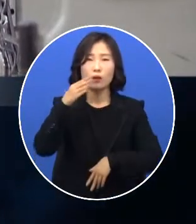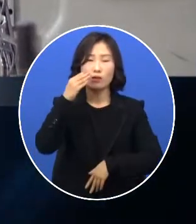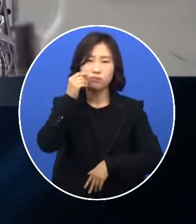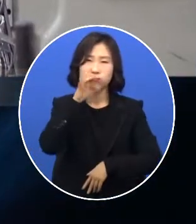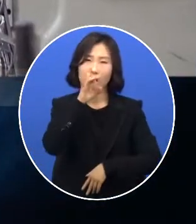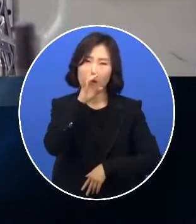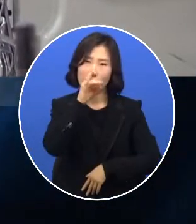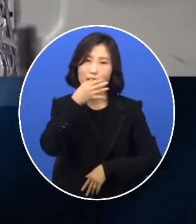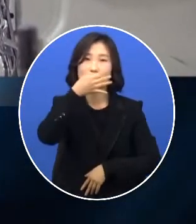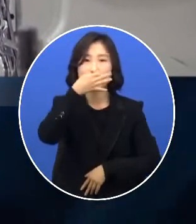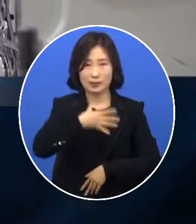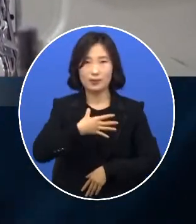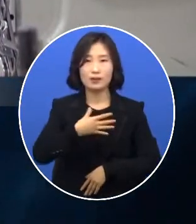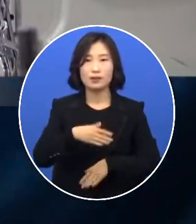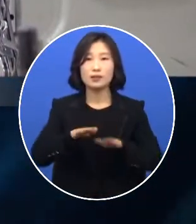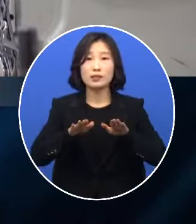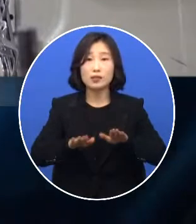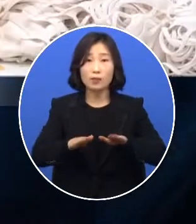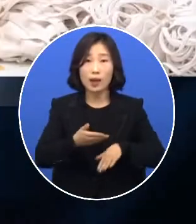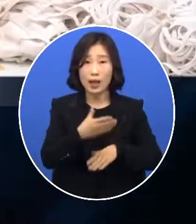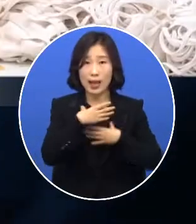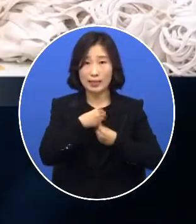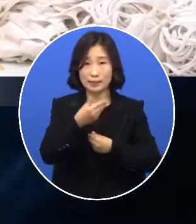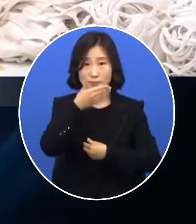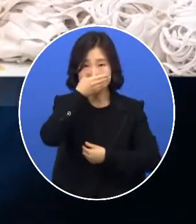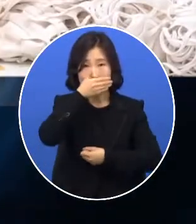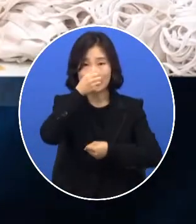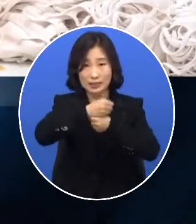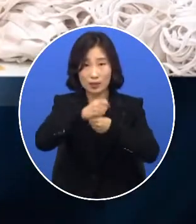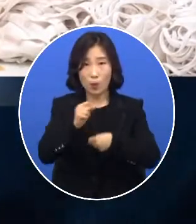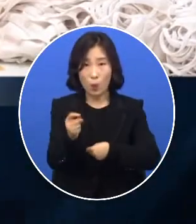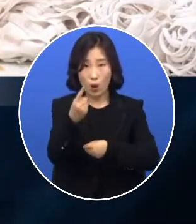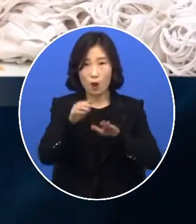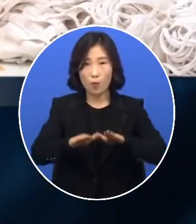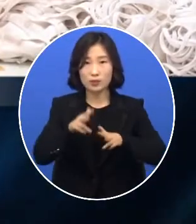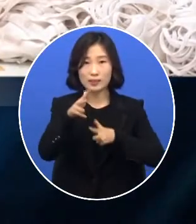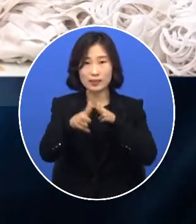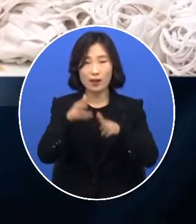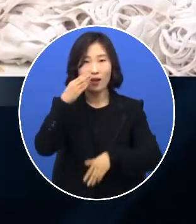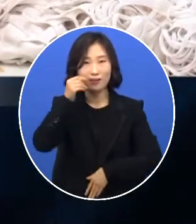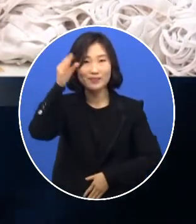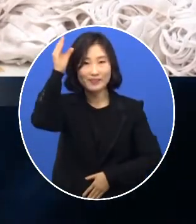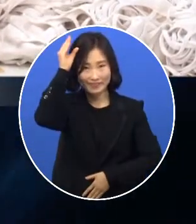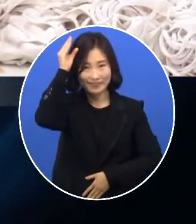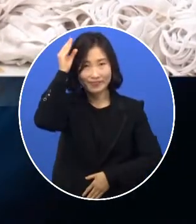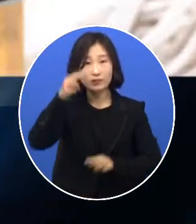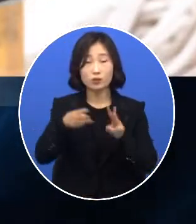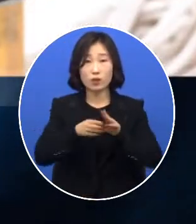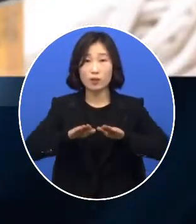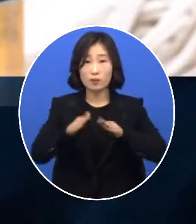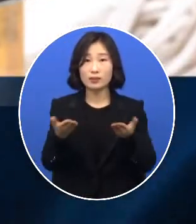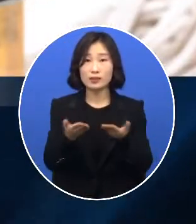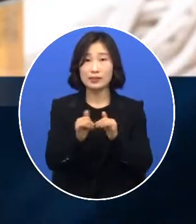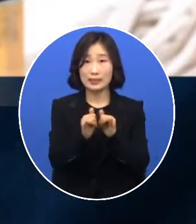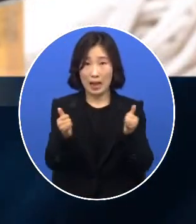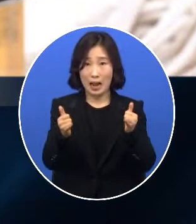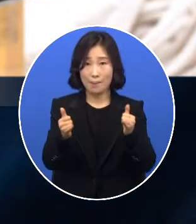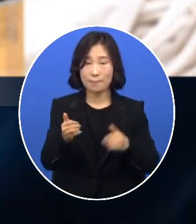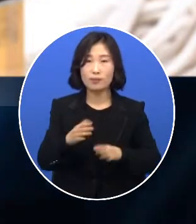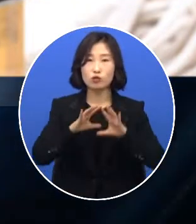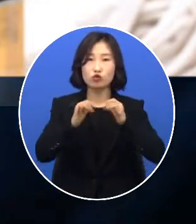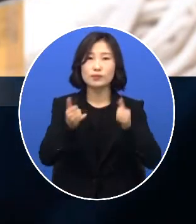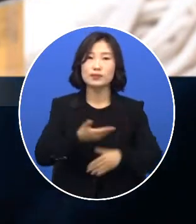안심 마스크 제작으로 중랑구 봉제산업에 활력이 생기길 기대합니다. 중랑구 봉제인들도